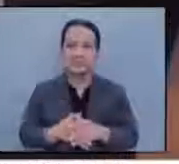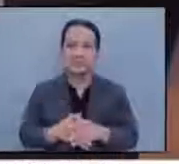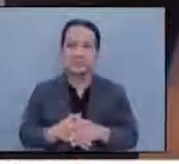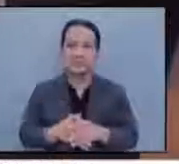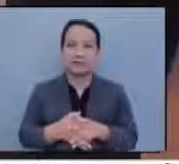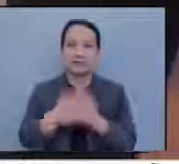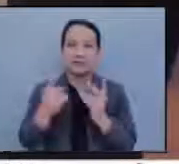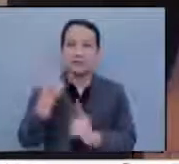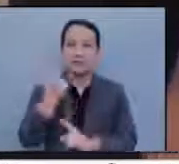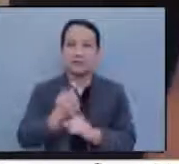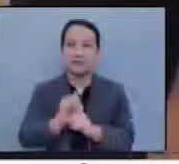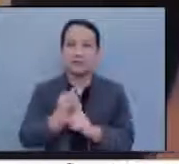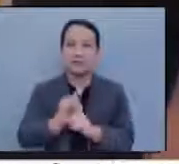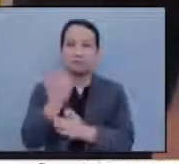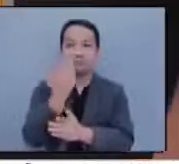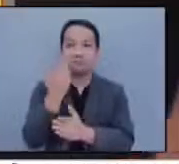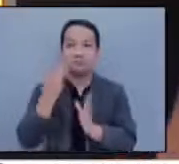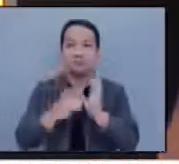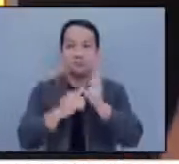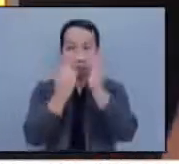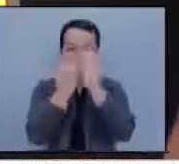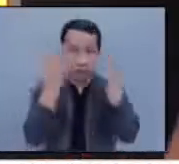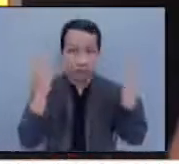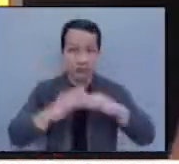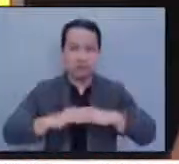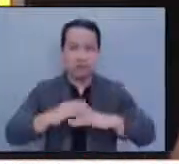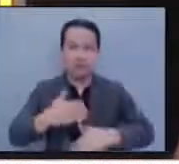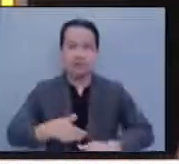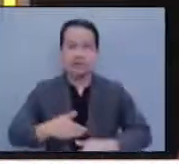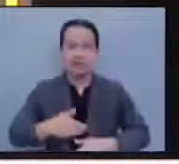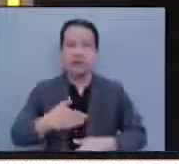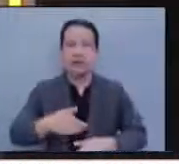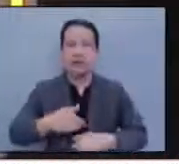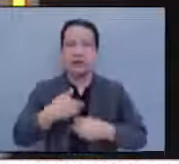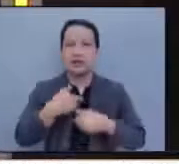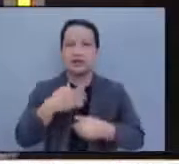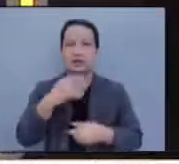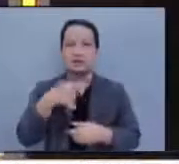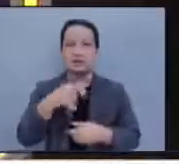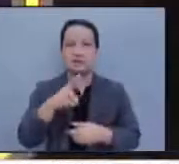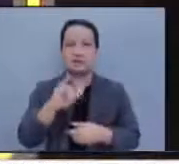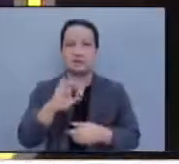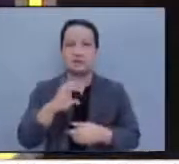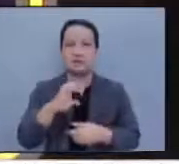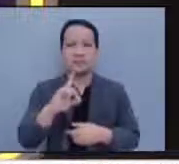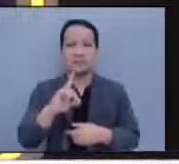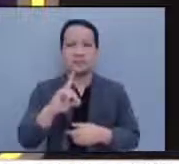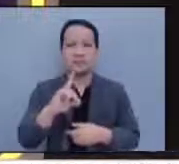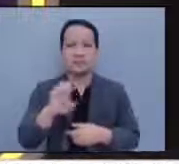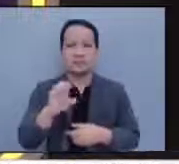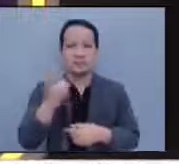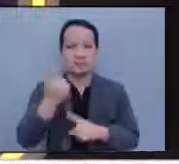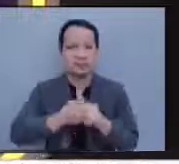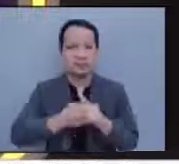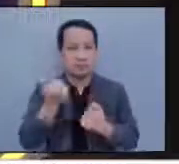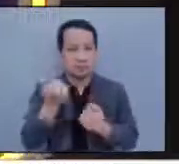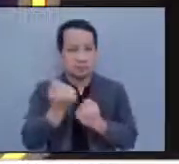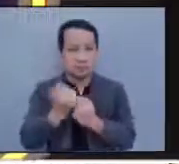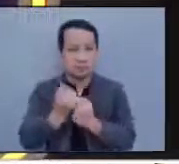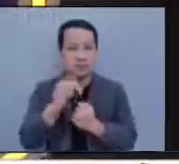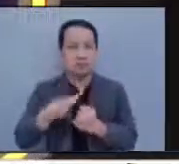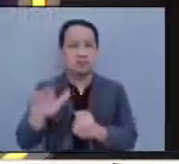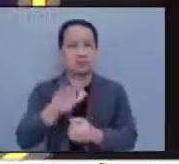buwan ng Hunyo, ipinagdiriwang natin ang Pride Month bilang pagpapakita ng suporta sa mga kababayan, kaibigan at